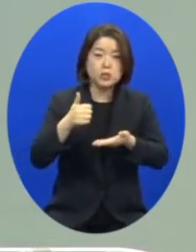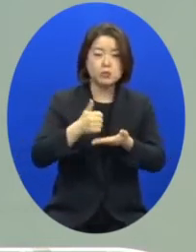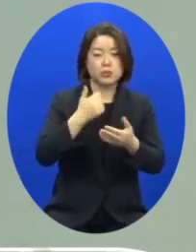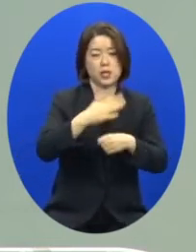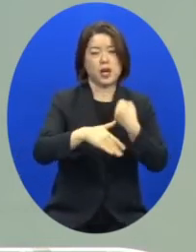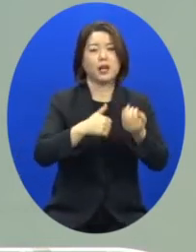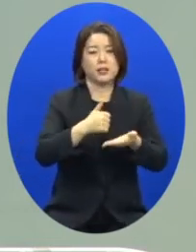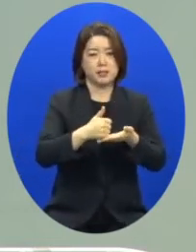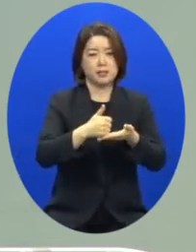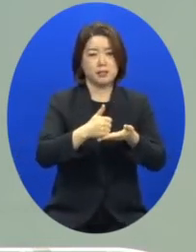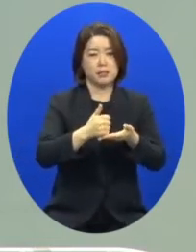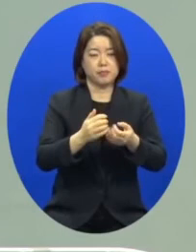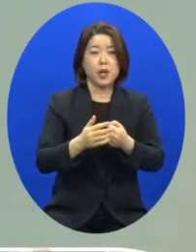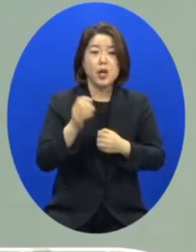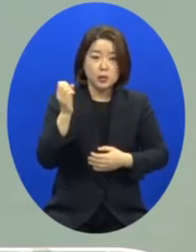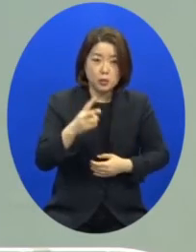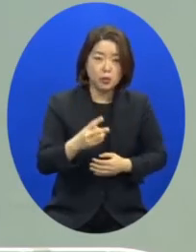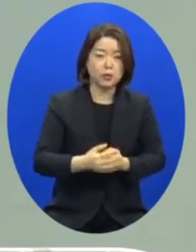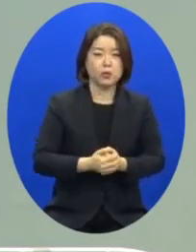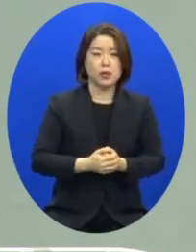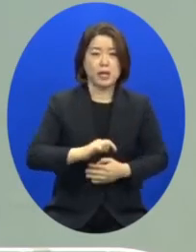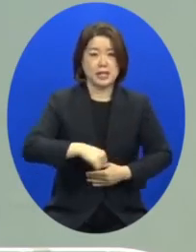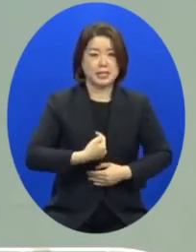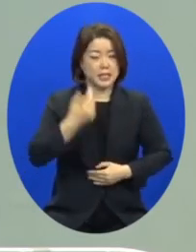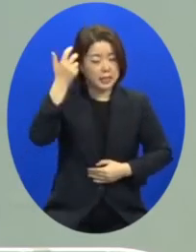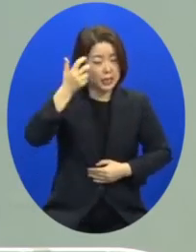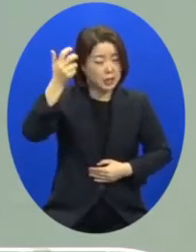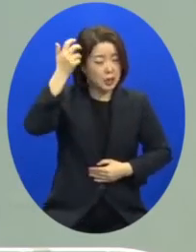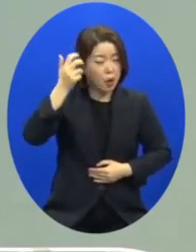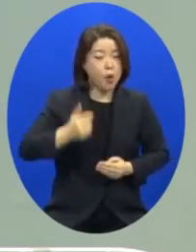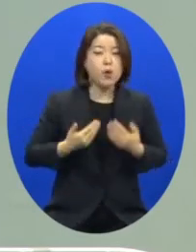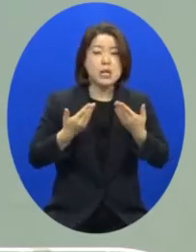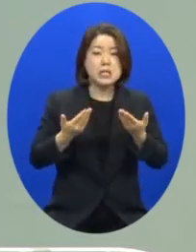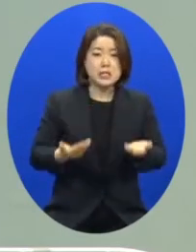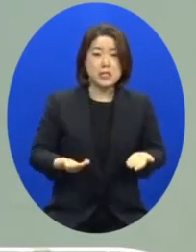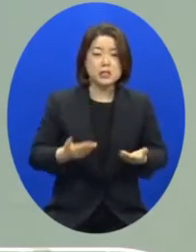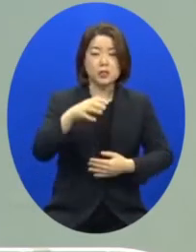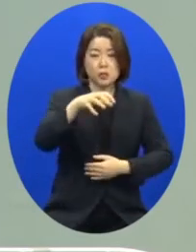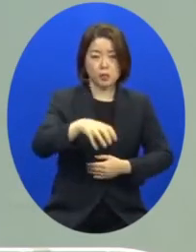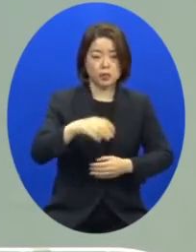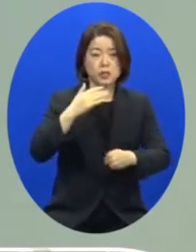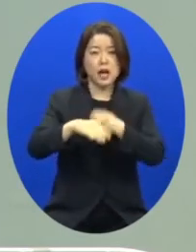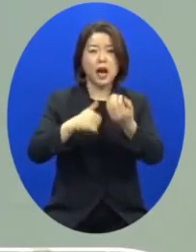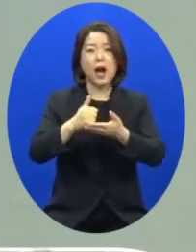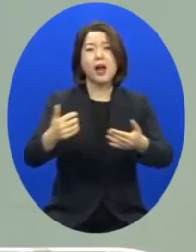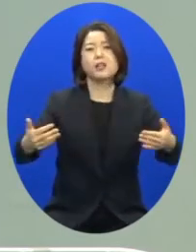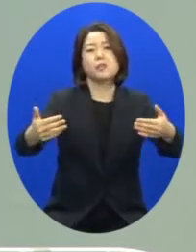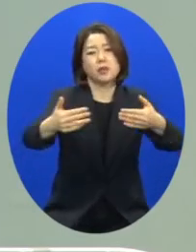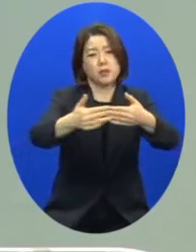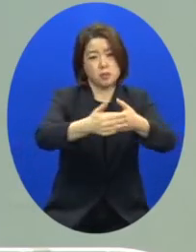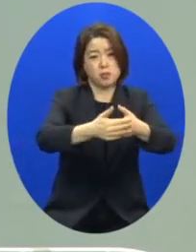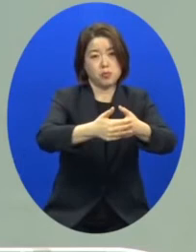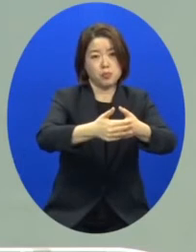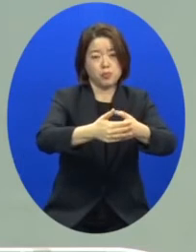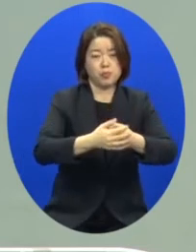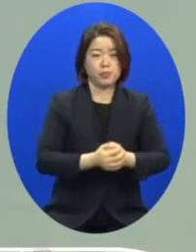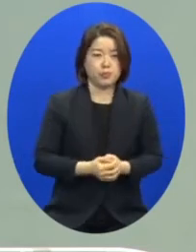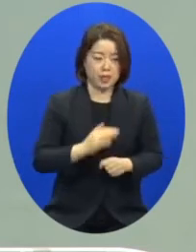있었어요 그리고 자기 영혼의 쉼을 얻을 수 있는 자리가 하나님의 품 이었어요